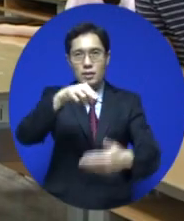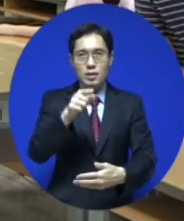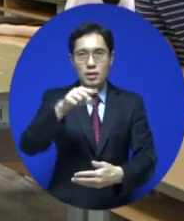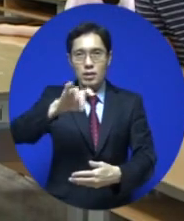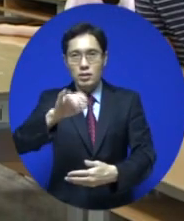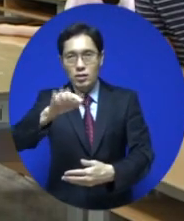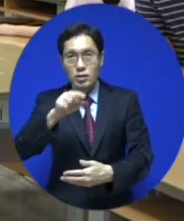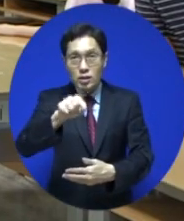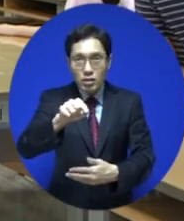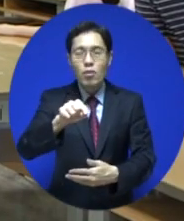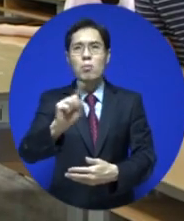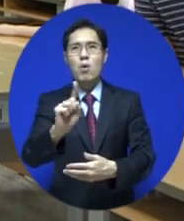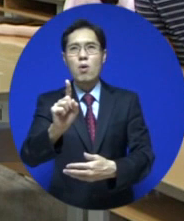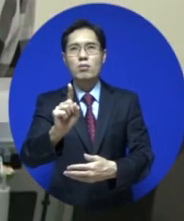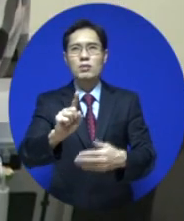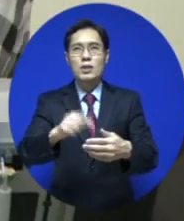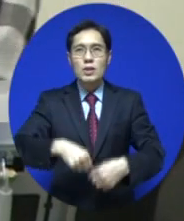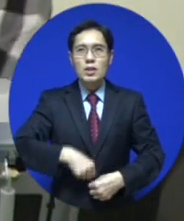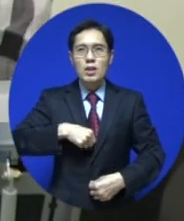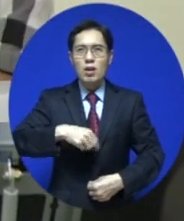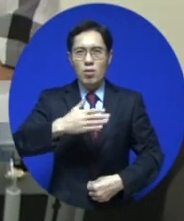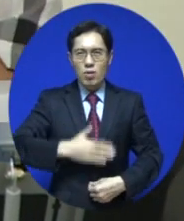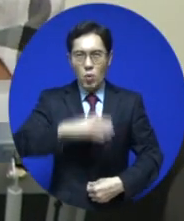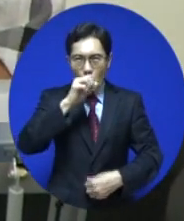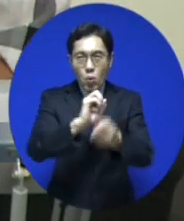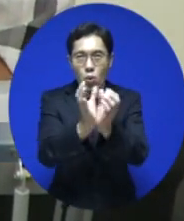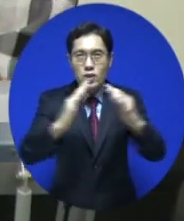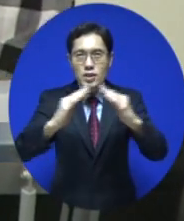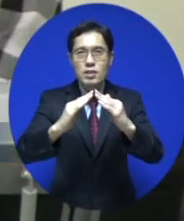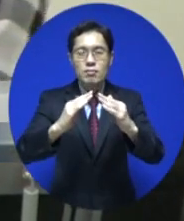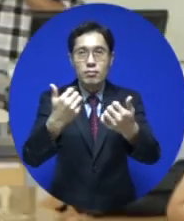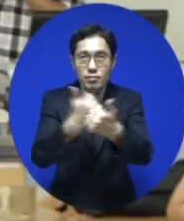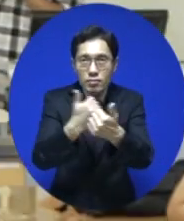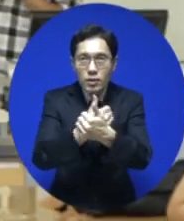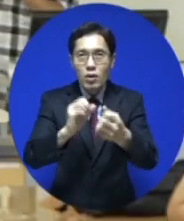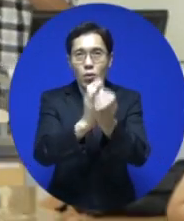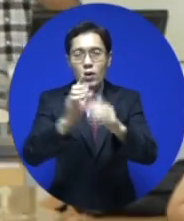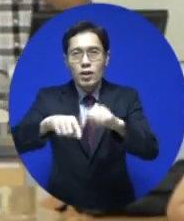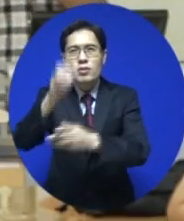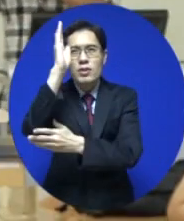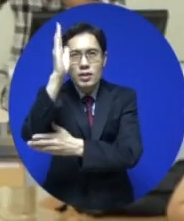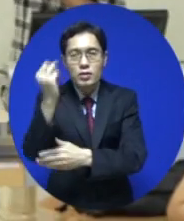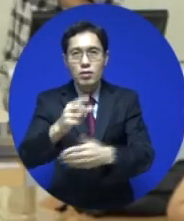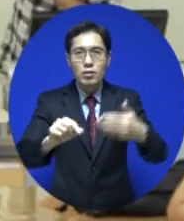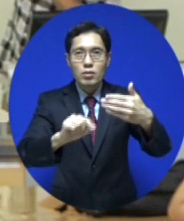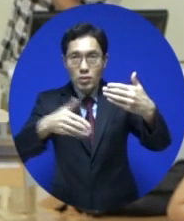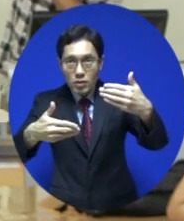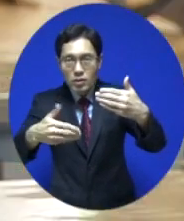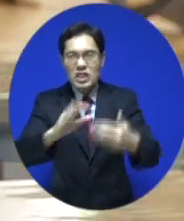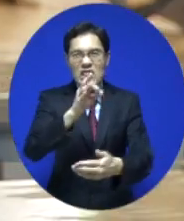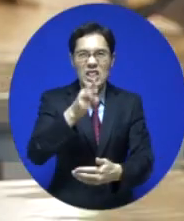서신교 플라워앤플라워 대표의 착한 꽃집 아저씨가 들려주는 꽃과 나무 이야기가 진행됐으며